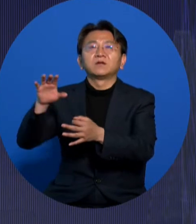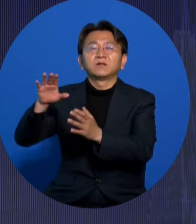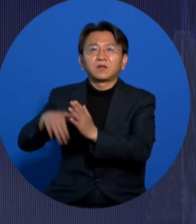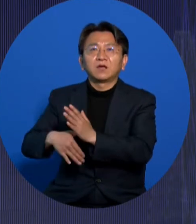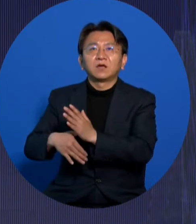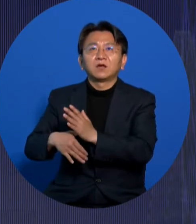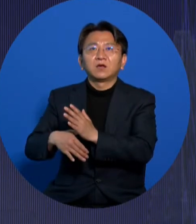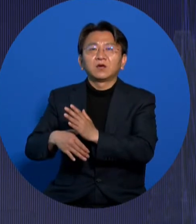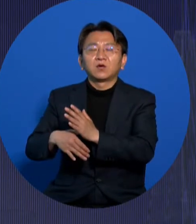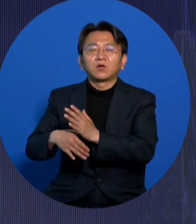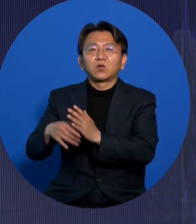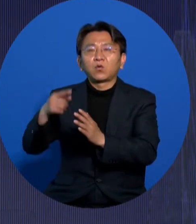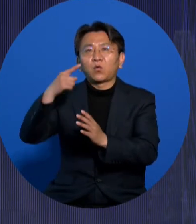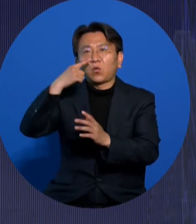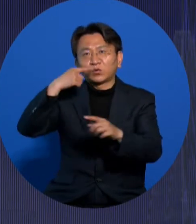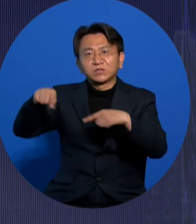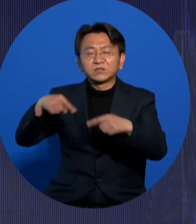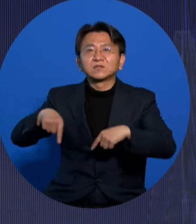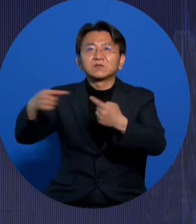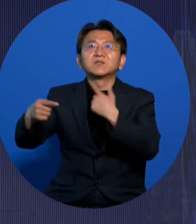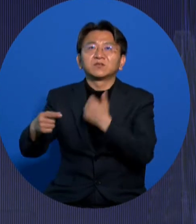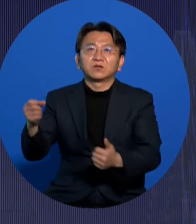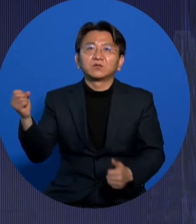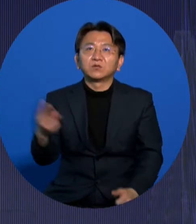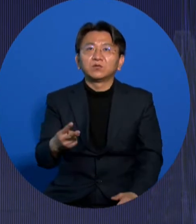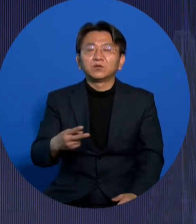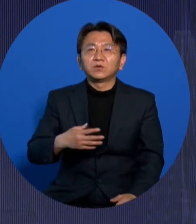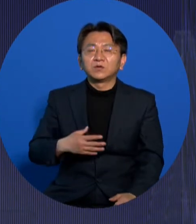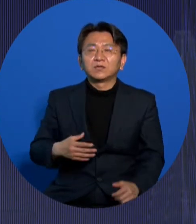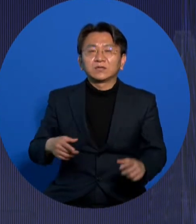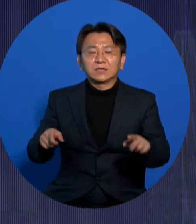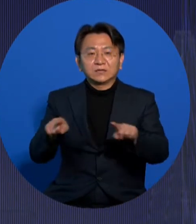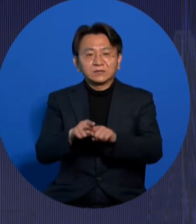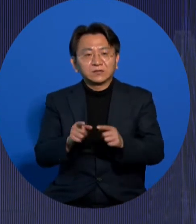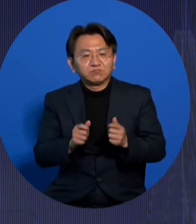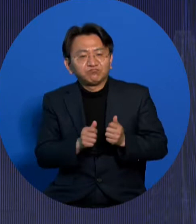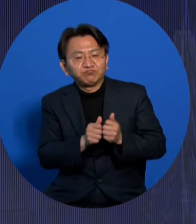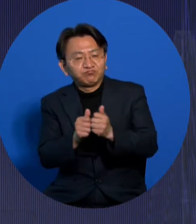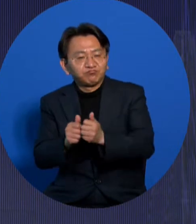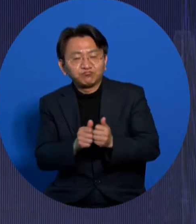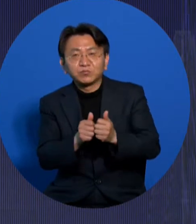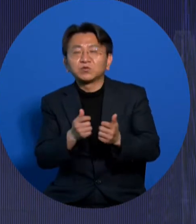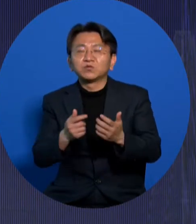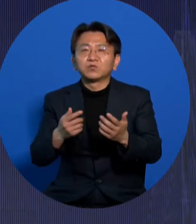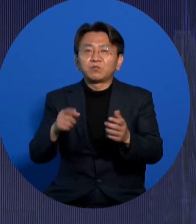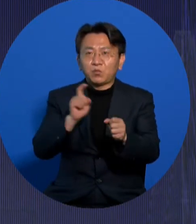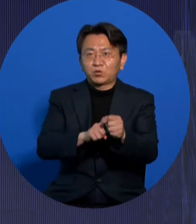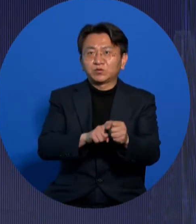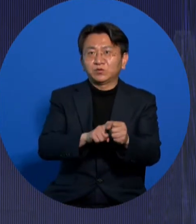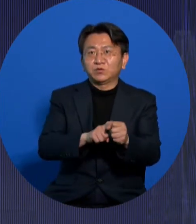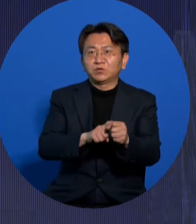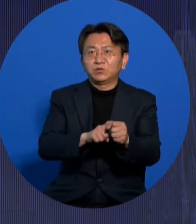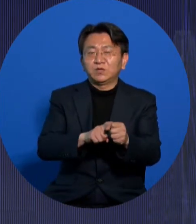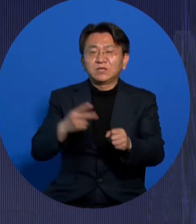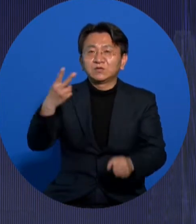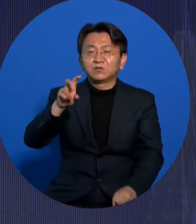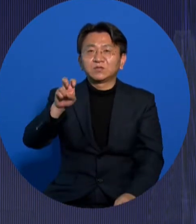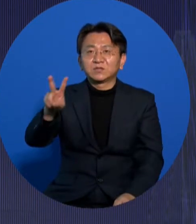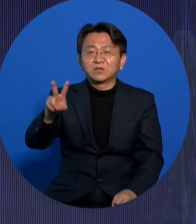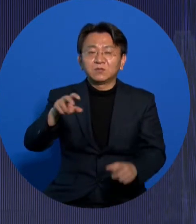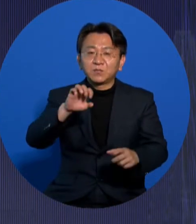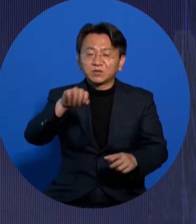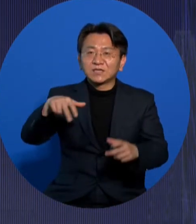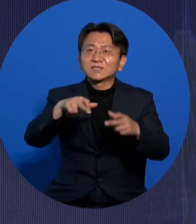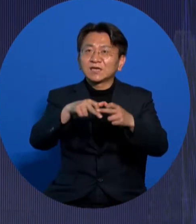함께 배우고 나란히 뛰기 위한 우리의 변화로서 근본 2022 평창 장애 포럼의